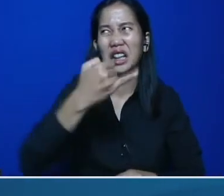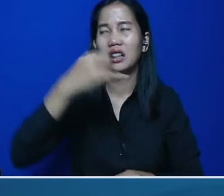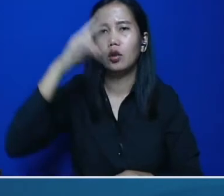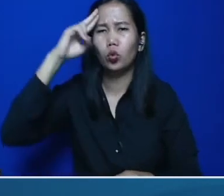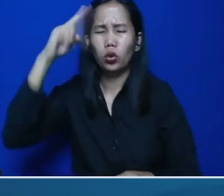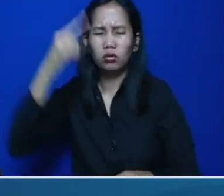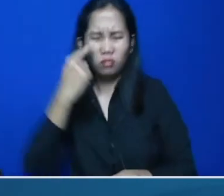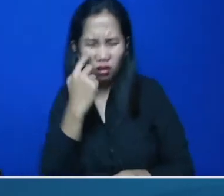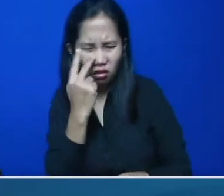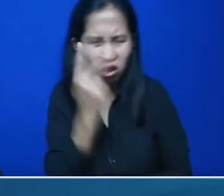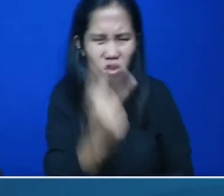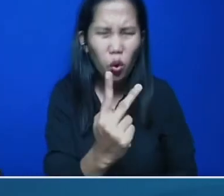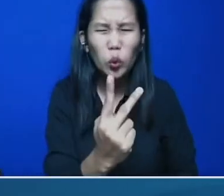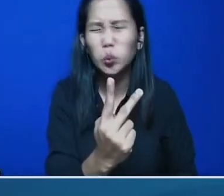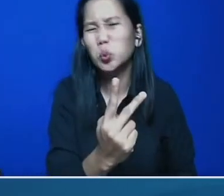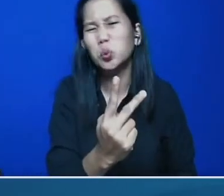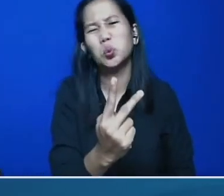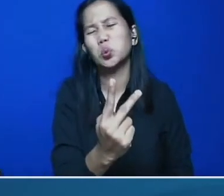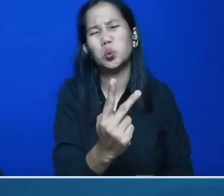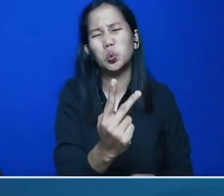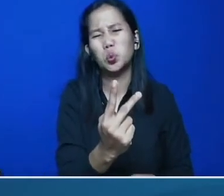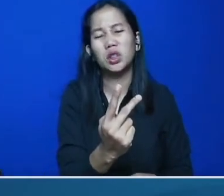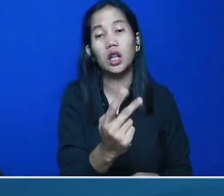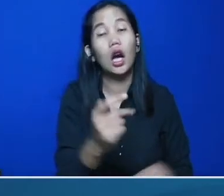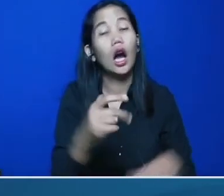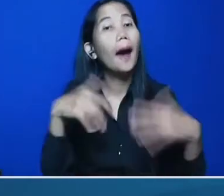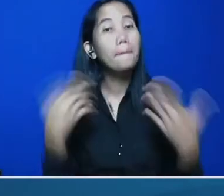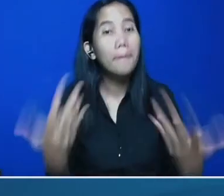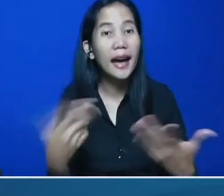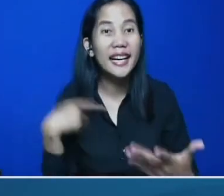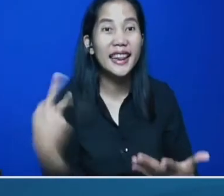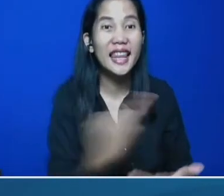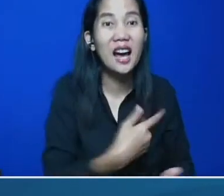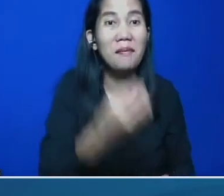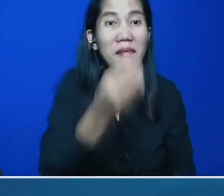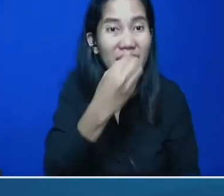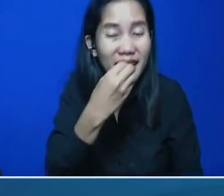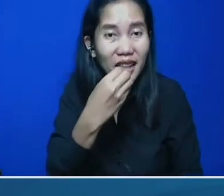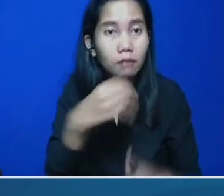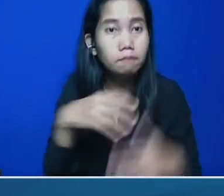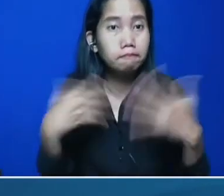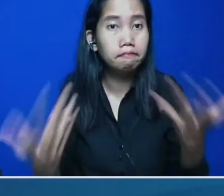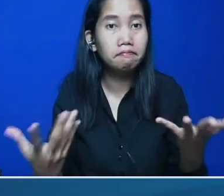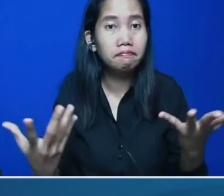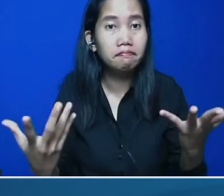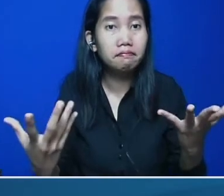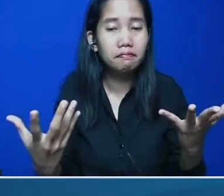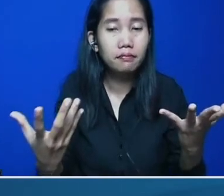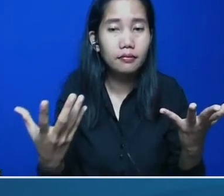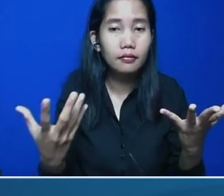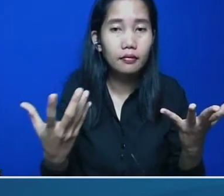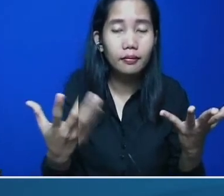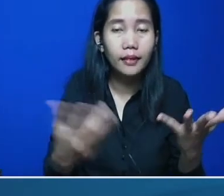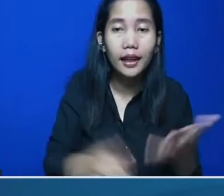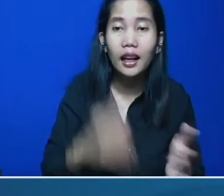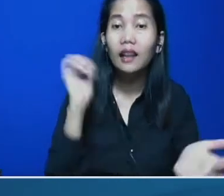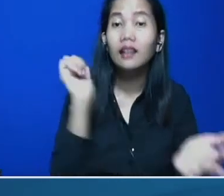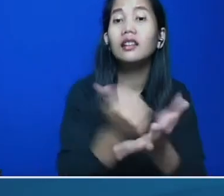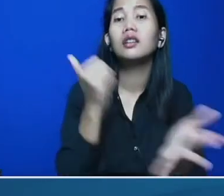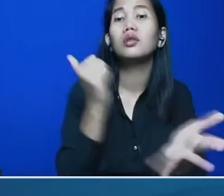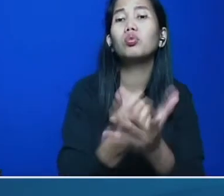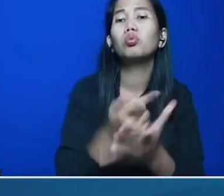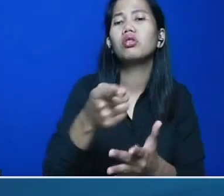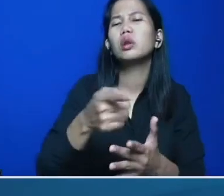adalah jahat di mata tuhan tentu itu tidak akan menjadi berkat bagi kita ya